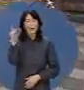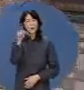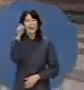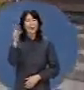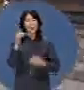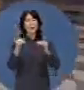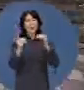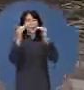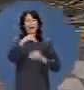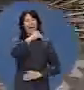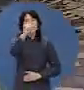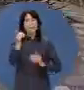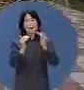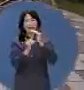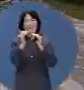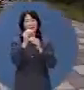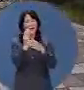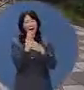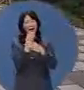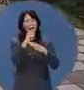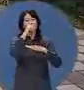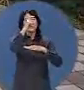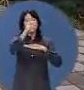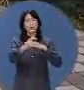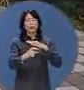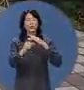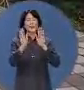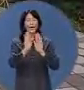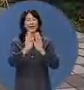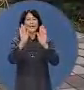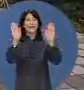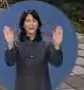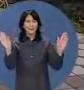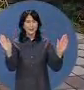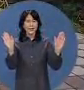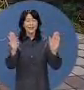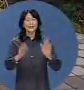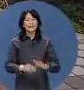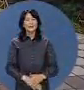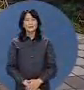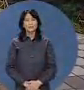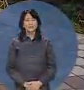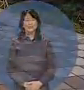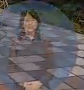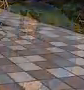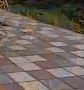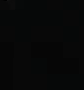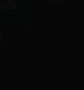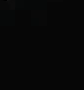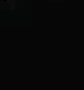高山竹あかりの夕べが開かれ、さまざまな催しが行われました。